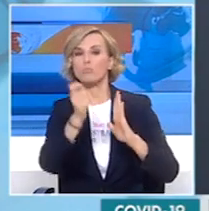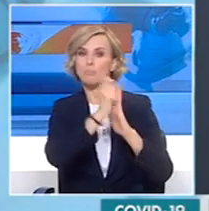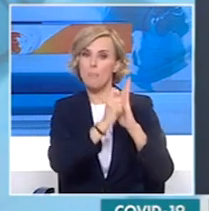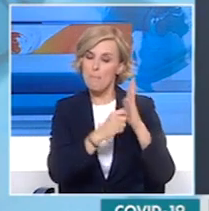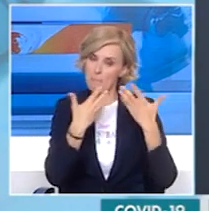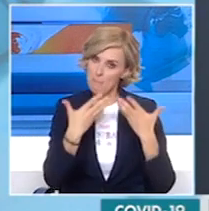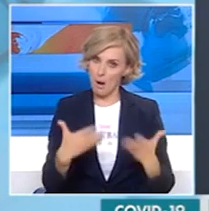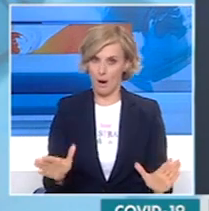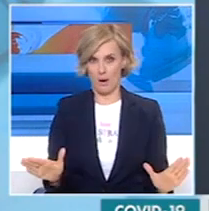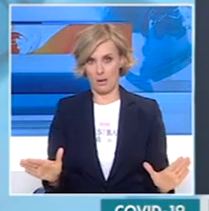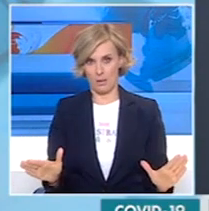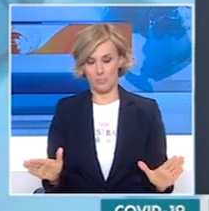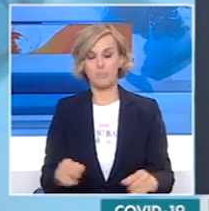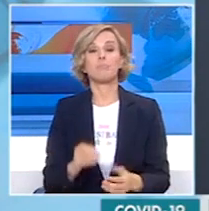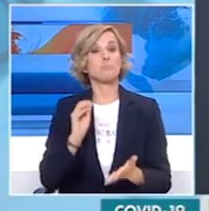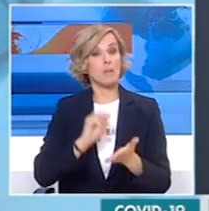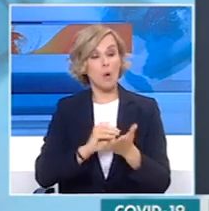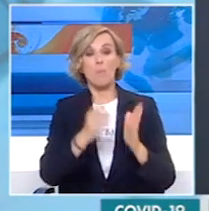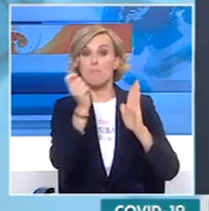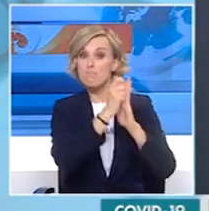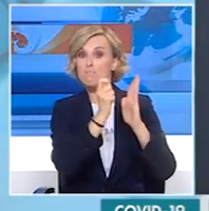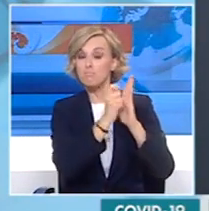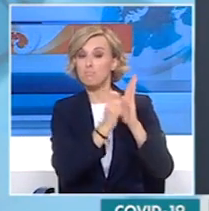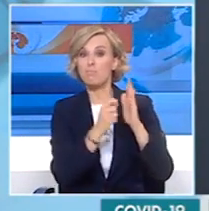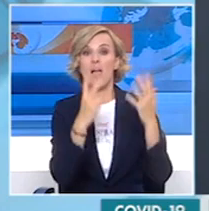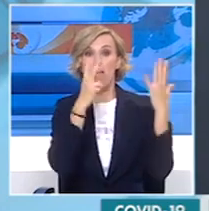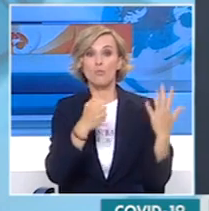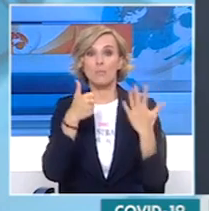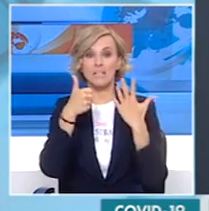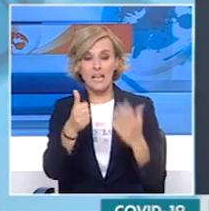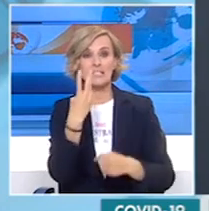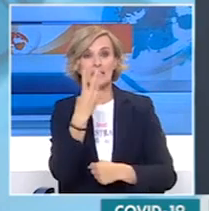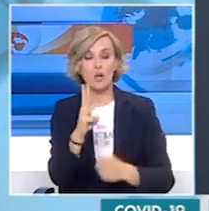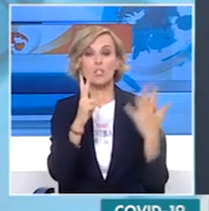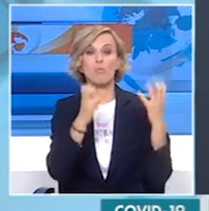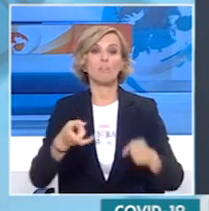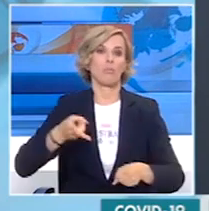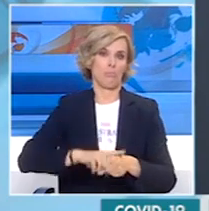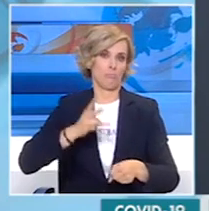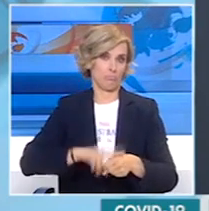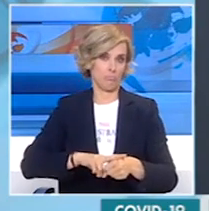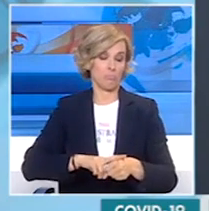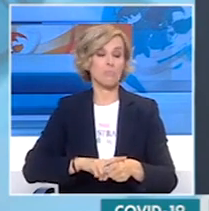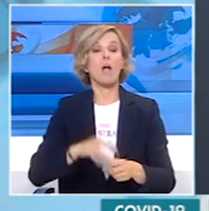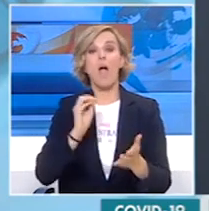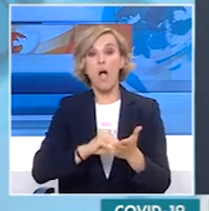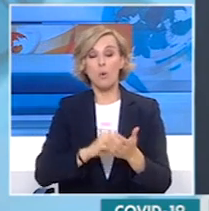επίπεδο. Επίσης, έχουν καταγραφεί 76.370 θάνατοι, αλλά και περισσότεροι